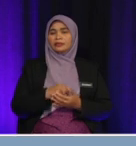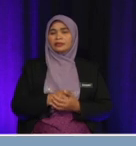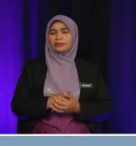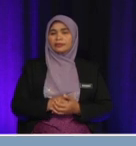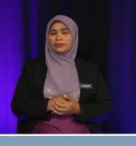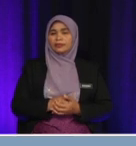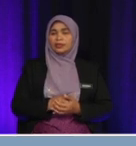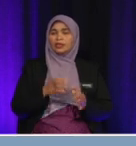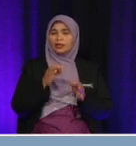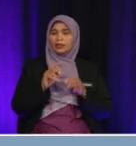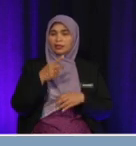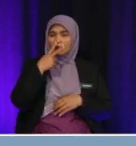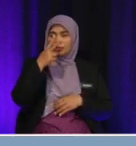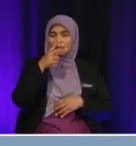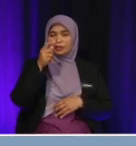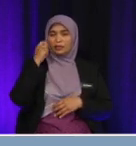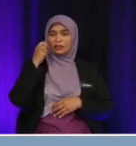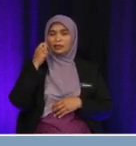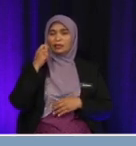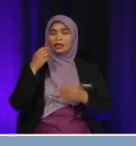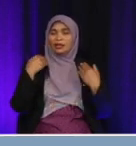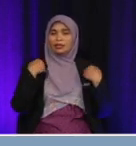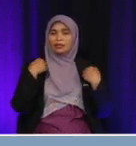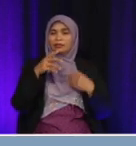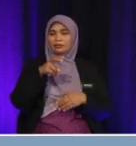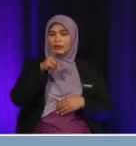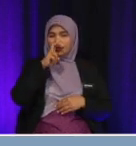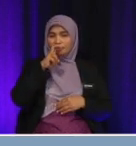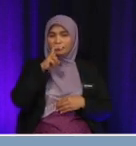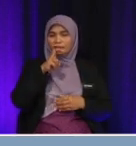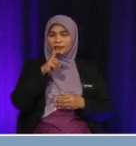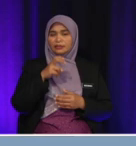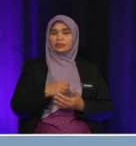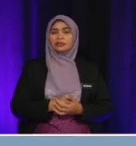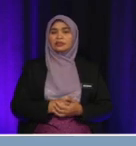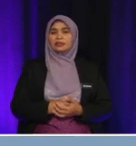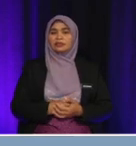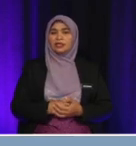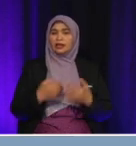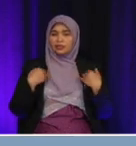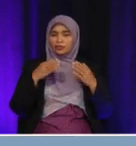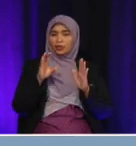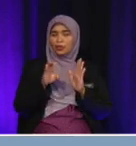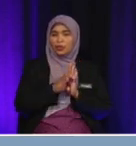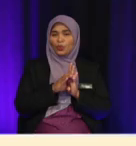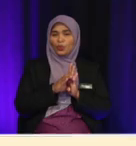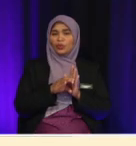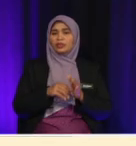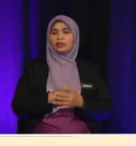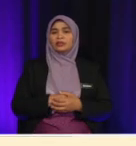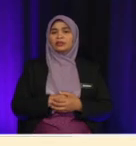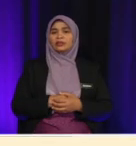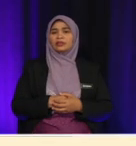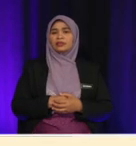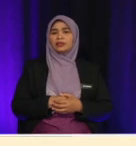ya kalau kita lihat tadi dekat sini ada tegas ya tegas dan ada contoh Saidina Umar pun